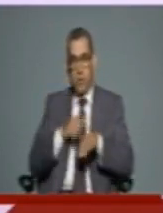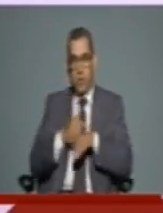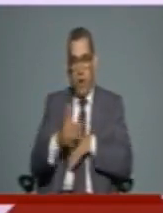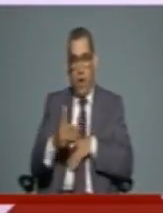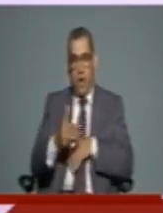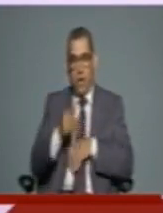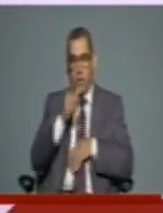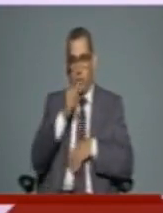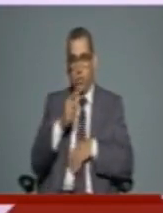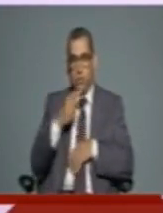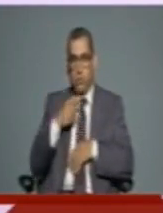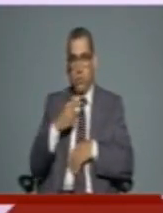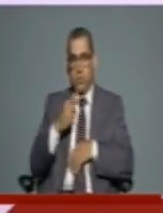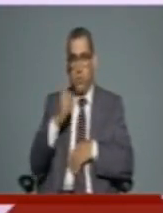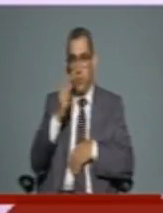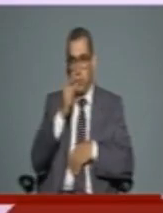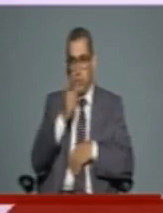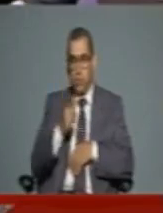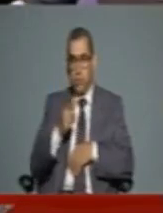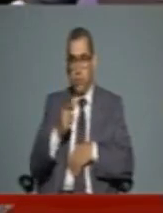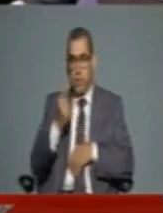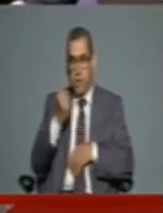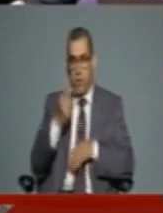بس تطويلة واحدة بس.